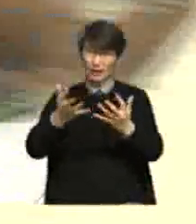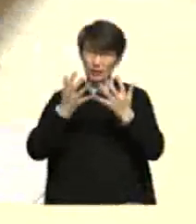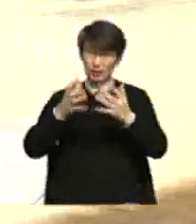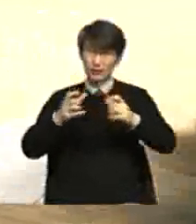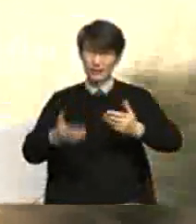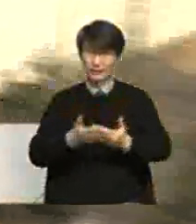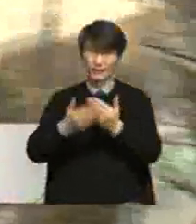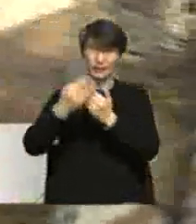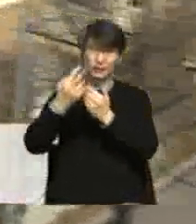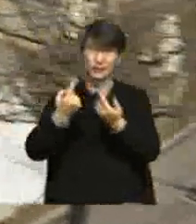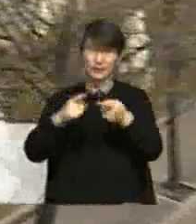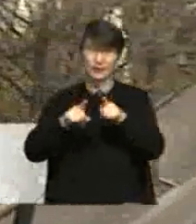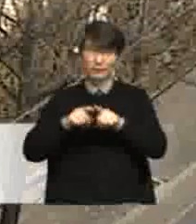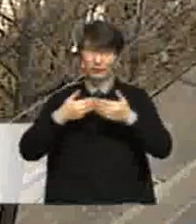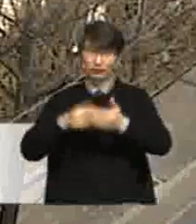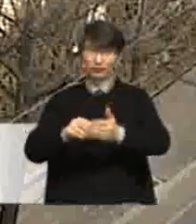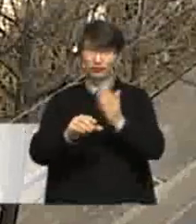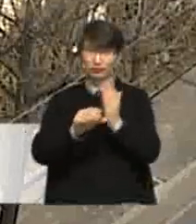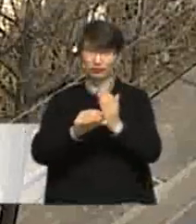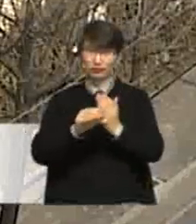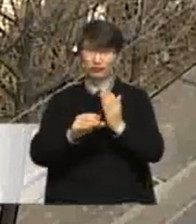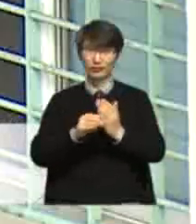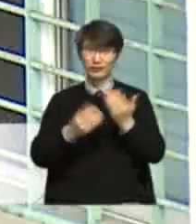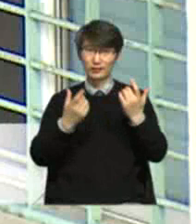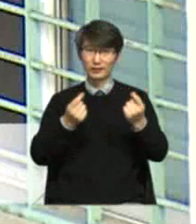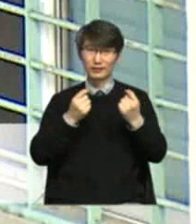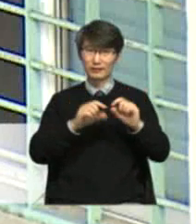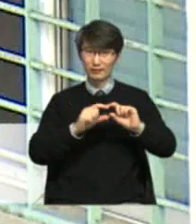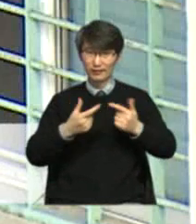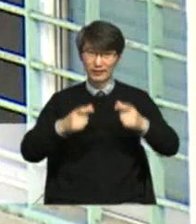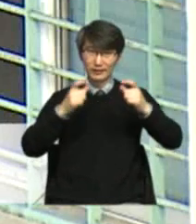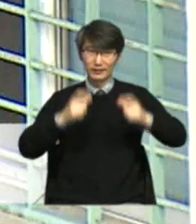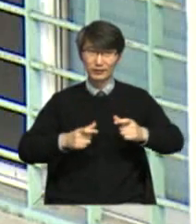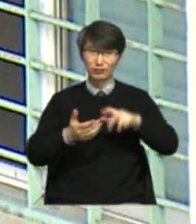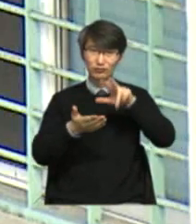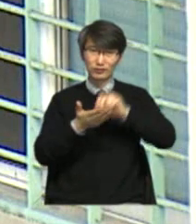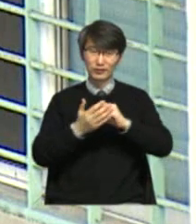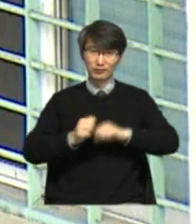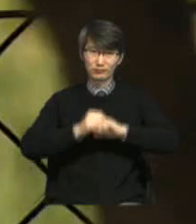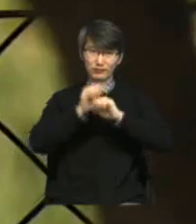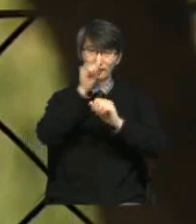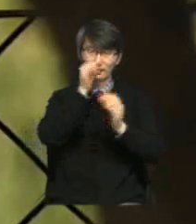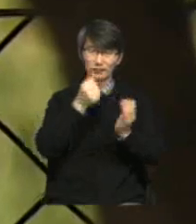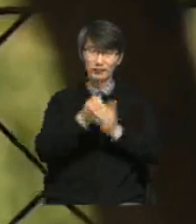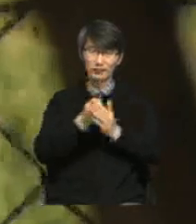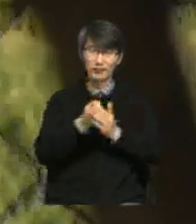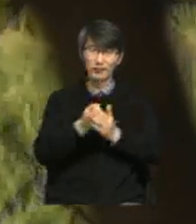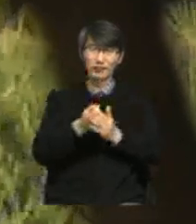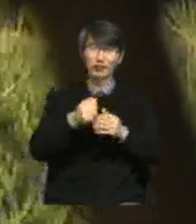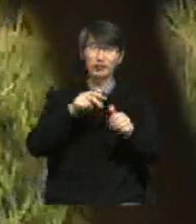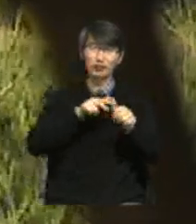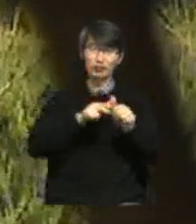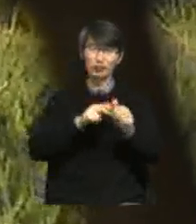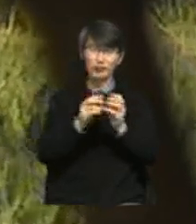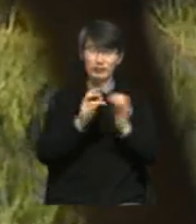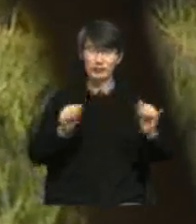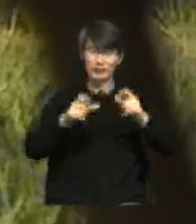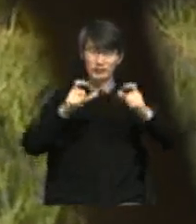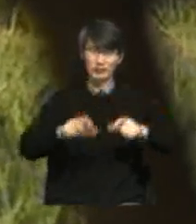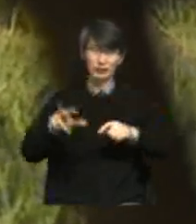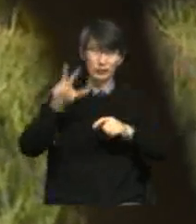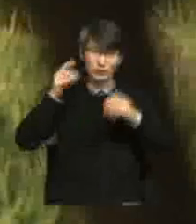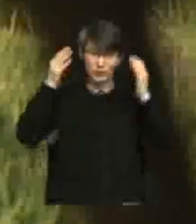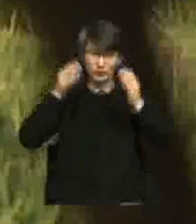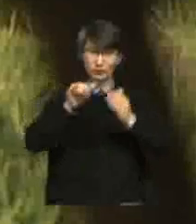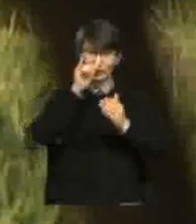개발도 함께 추진 중입니다 이렇듯 각종 지역 현안이 산적해 있는 만큼 총선에 나서는 예비후보자 들도 지역 공약